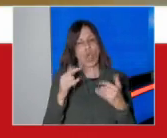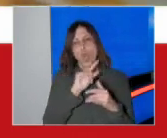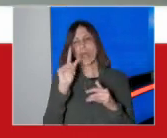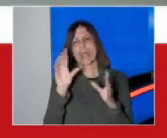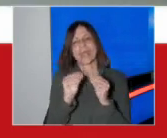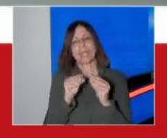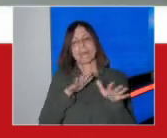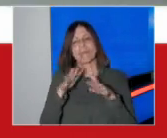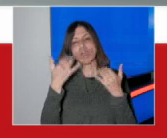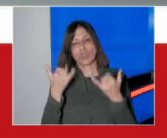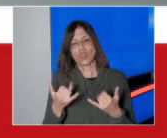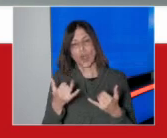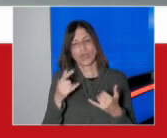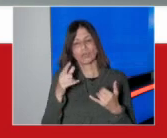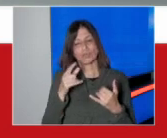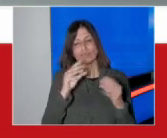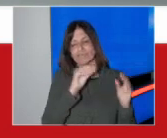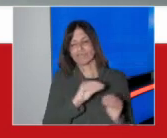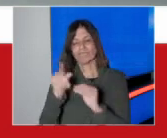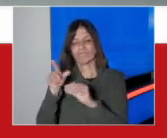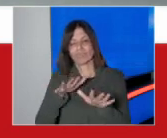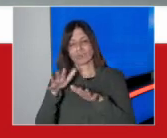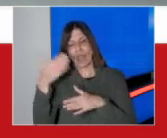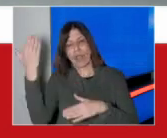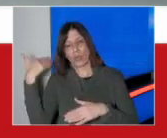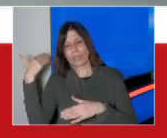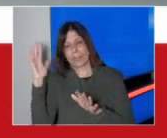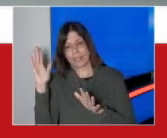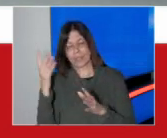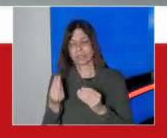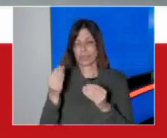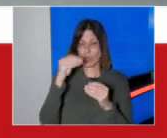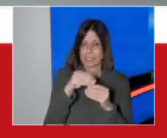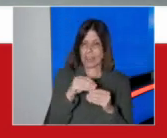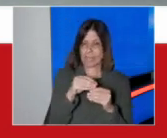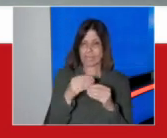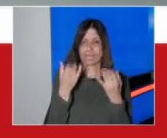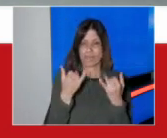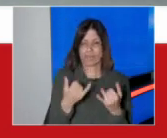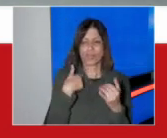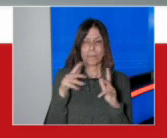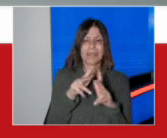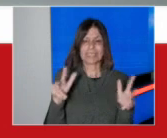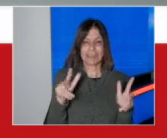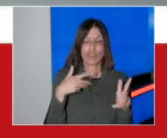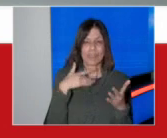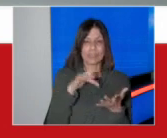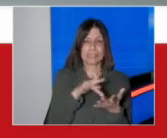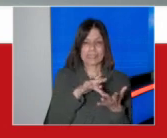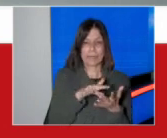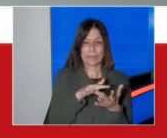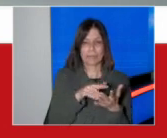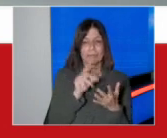הממשלה הנוכחית, אלא זרק את הכדור למגרש של הממשלה הקודמת. ומעבר לזה, כרגע אנחנו בסיטואציה שאנחנו נמצאים באמת